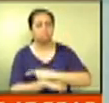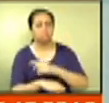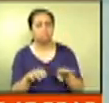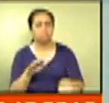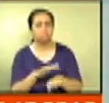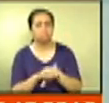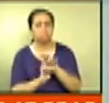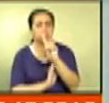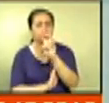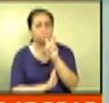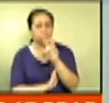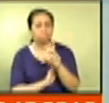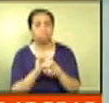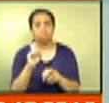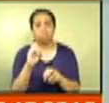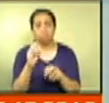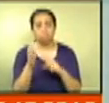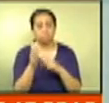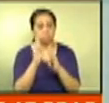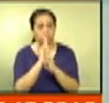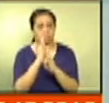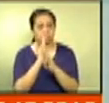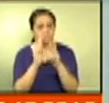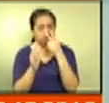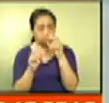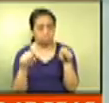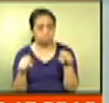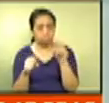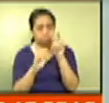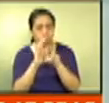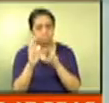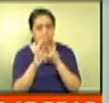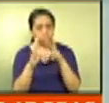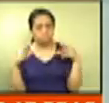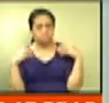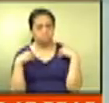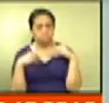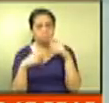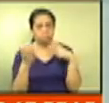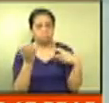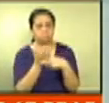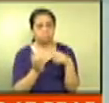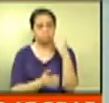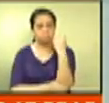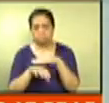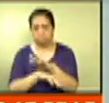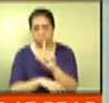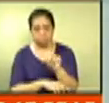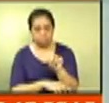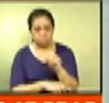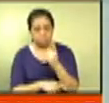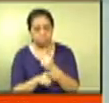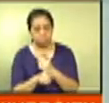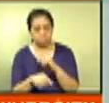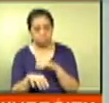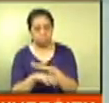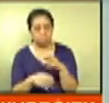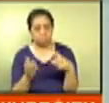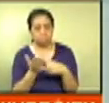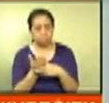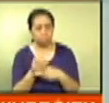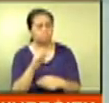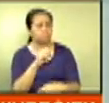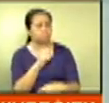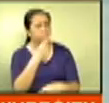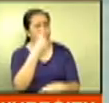umabot ho ng 200. Okay, sige. So ito pong bus na nakikita sa video, malamang makakatanggap na lang po sa ticket, ng ticket ito in the mail. Papadala na lang po siya ng ticket. Kasi